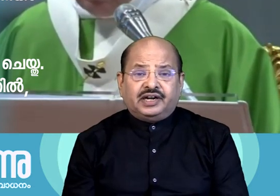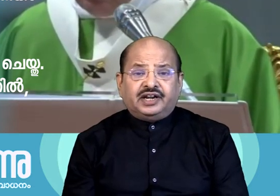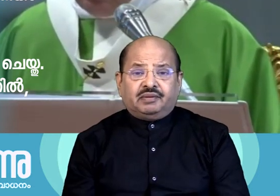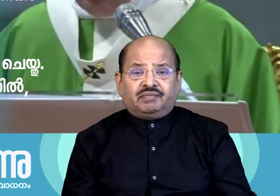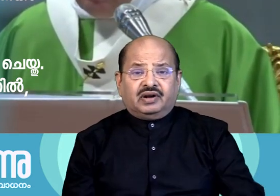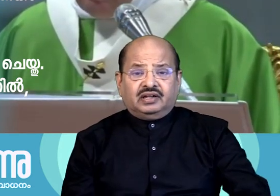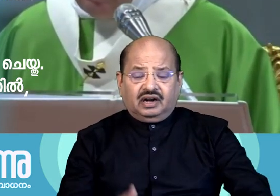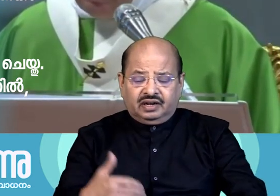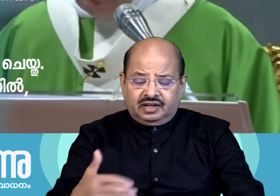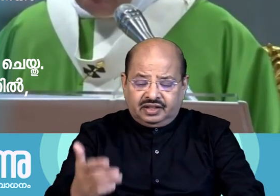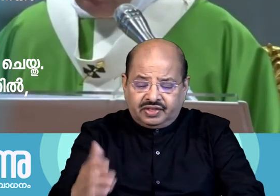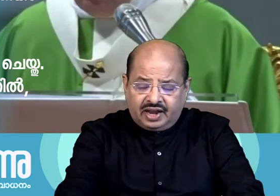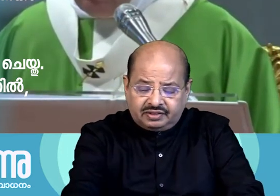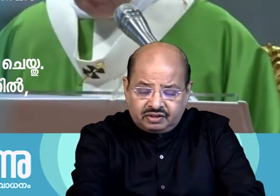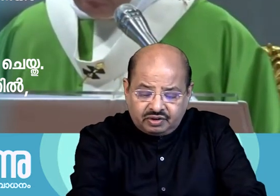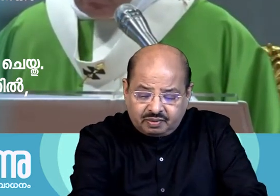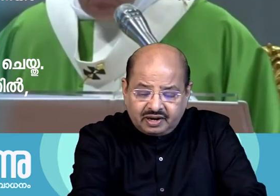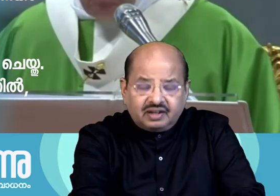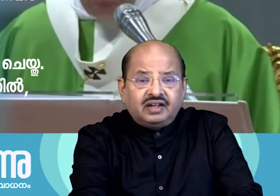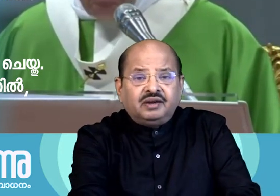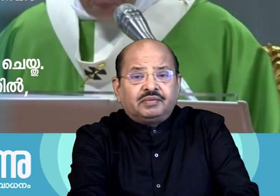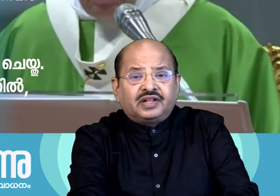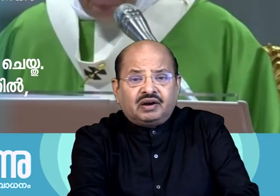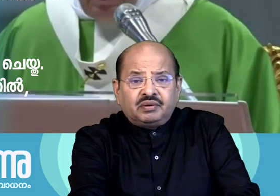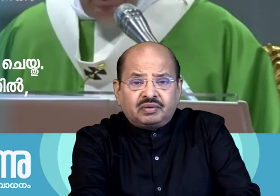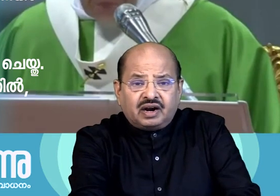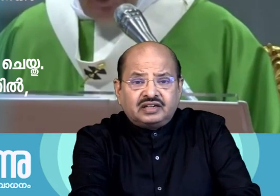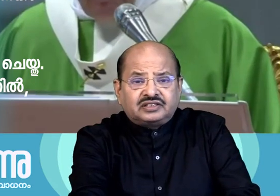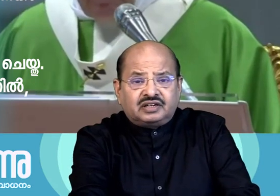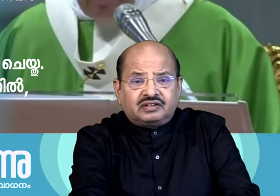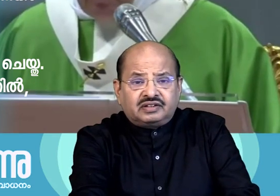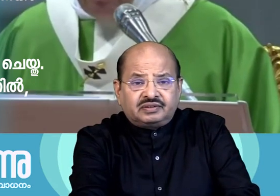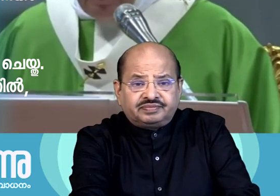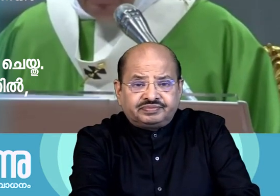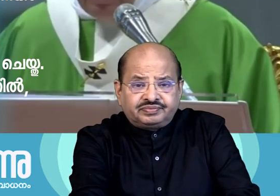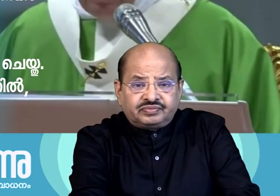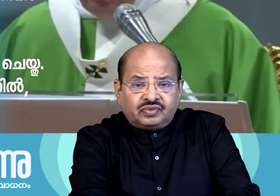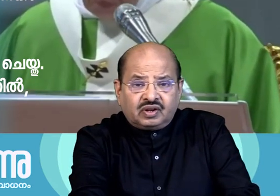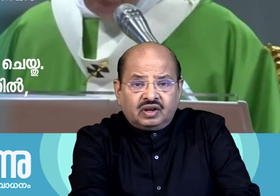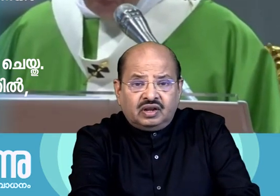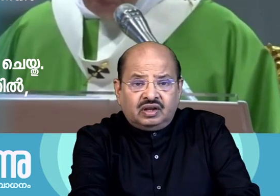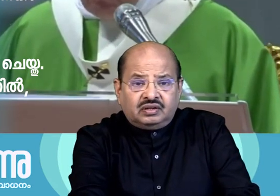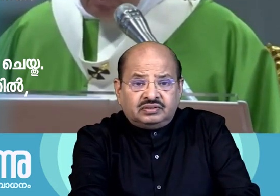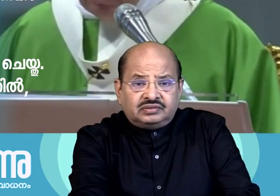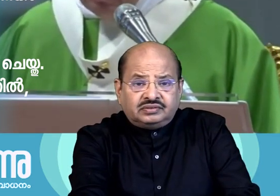പ്രശ്നങ്ങളെ പഠിക്കണം. അതാണ് ഈ അധ്യായത്തിൽ ഒരുപാട് പിതാവ് കാണിച്ചു തരുന്നത്.